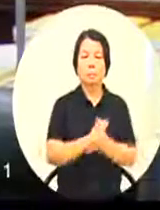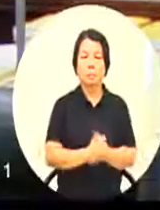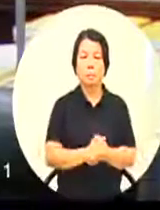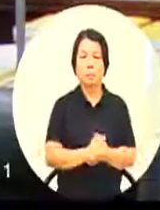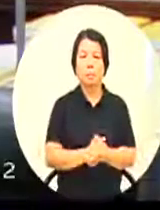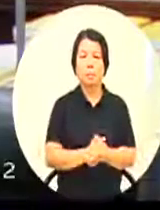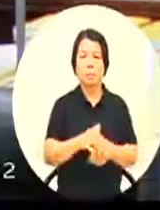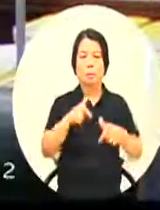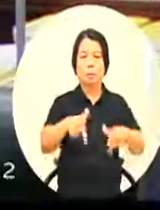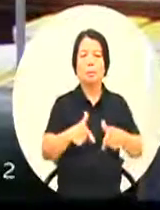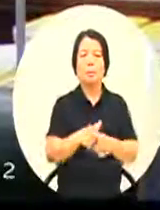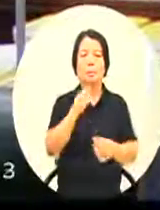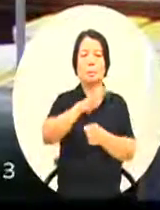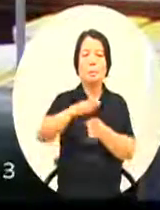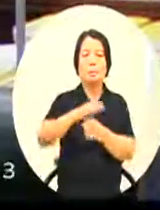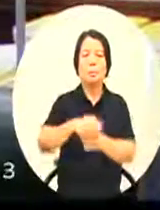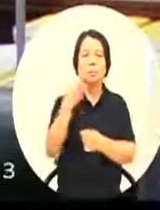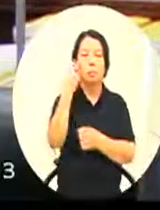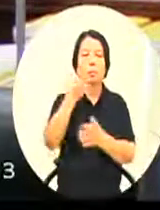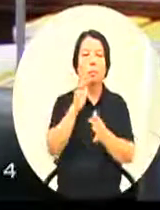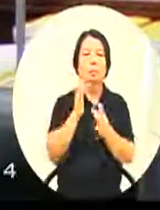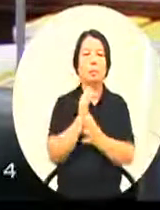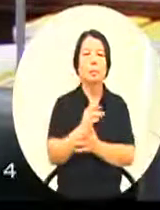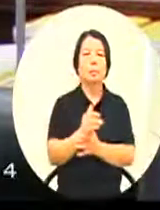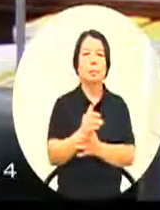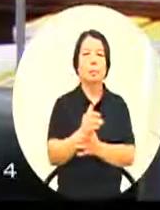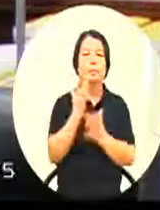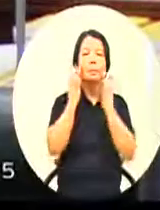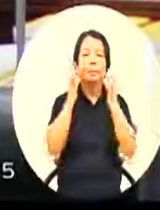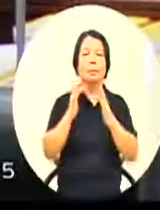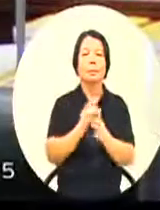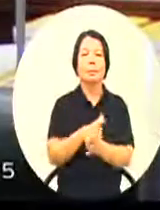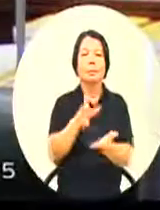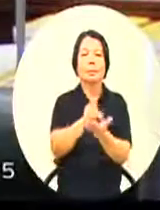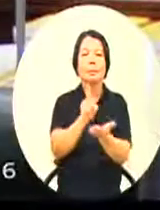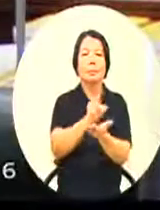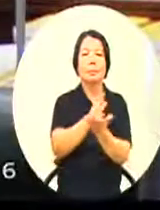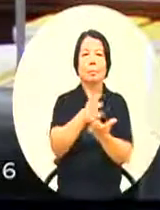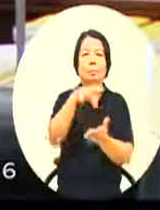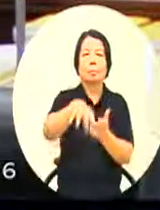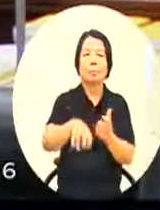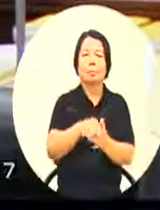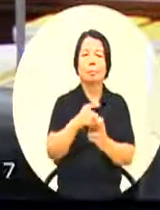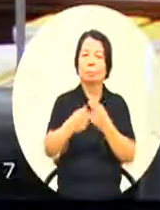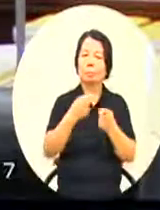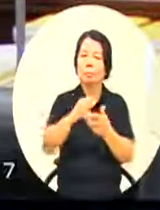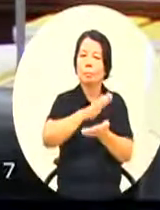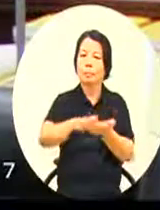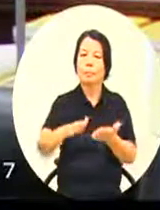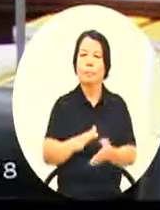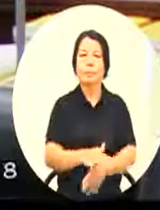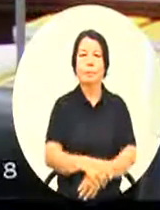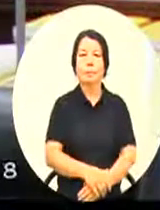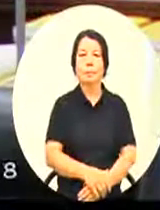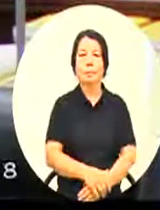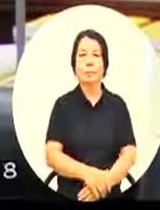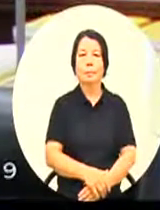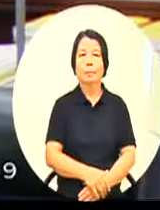西埔果菜市场的图书馆要怎么解决？来帮我回答一下， 请局长